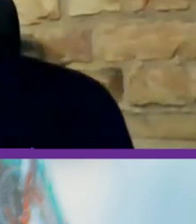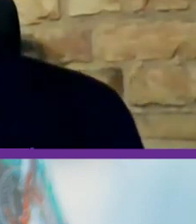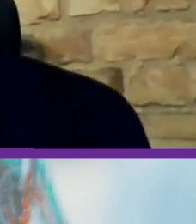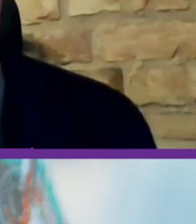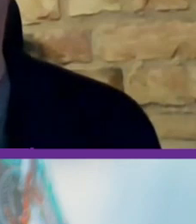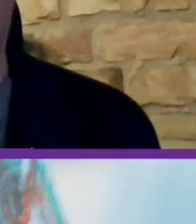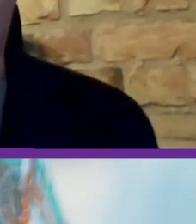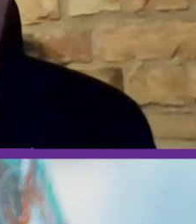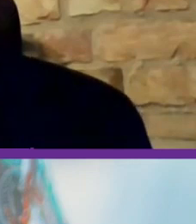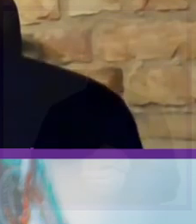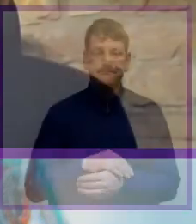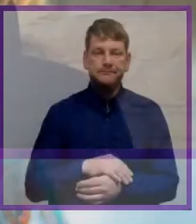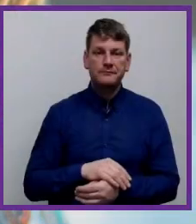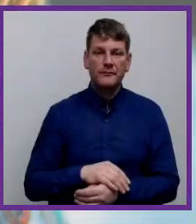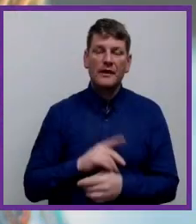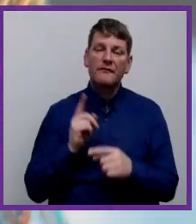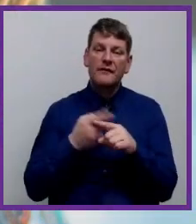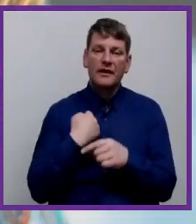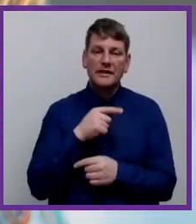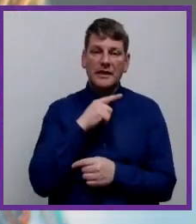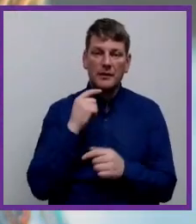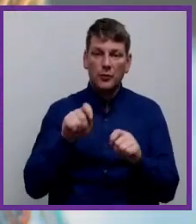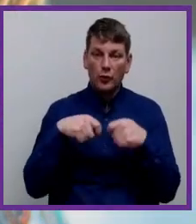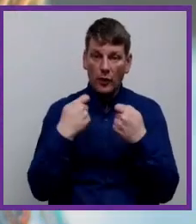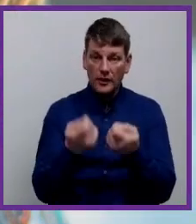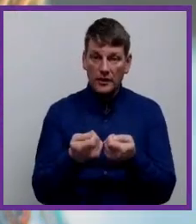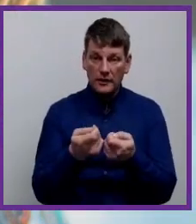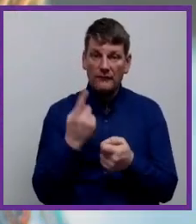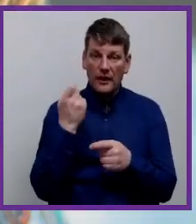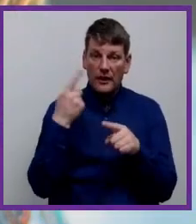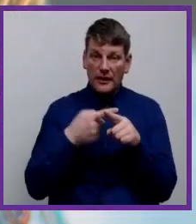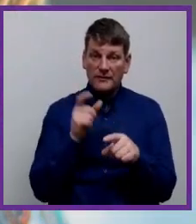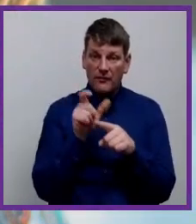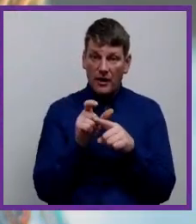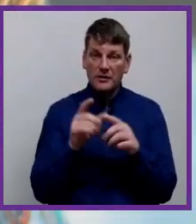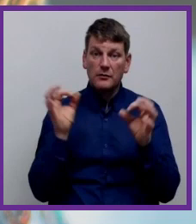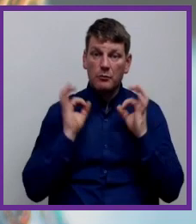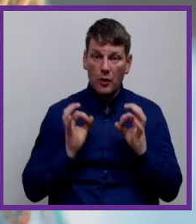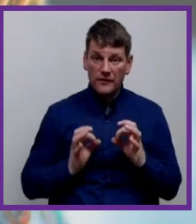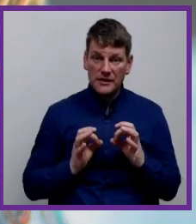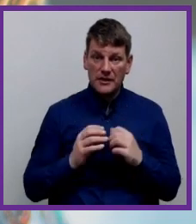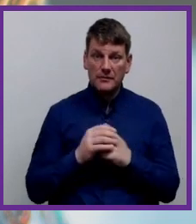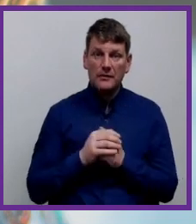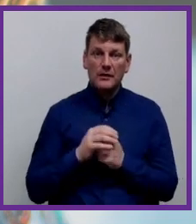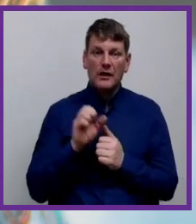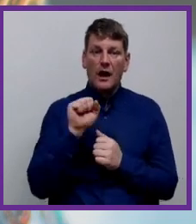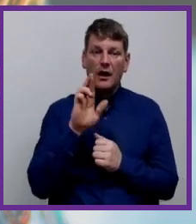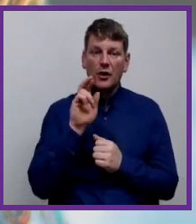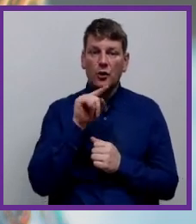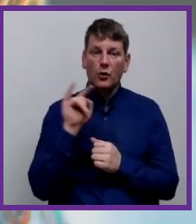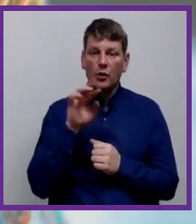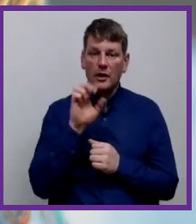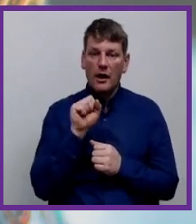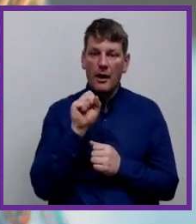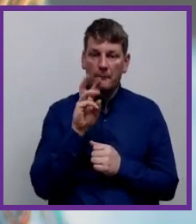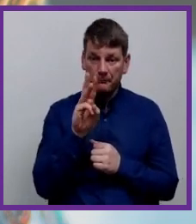Mārtiņ. Un vēl es gribu dot vēlreiz vārdu profesoram Artūram Kučam. Kuča